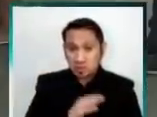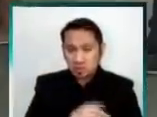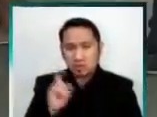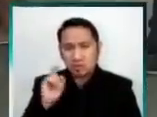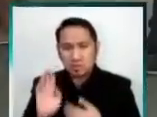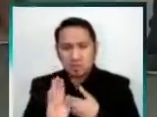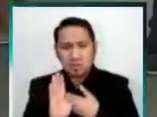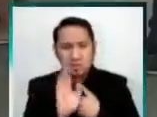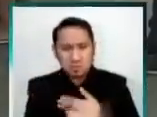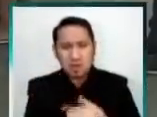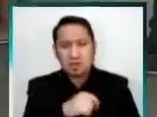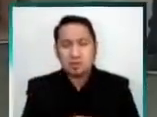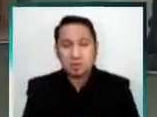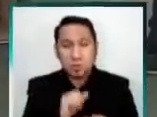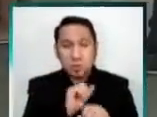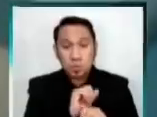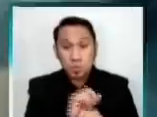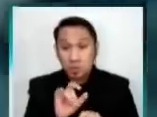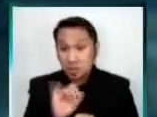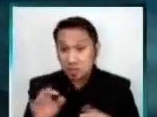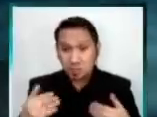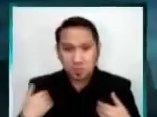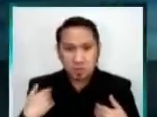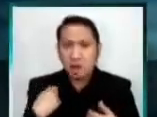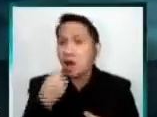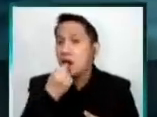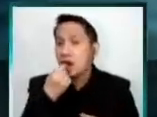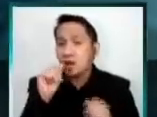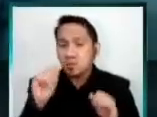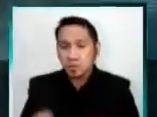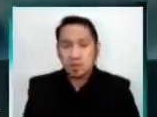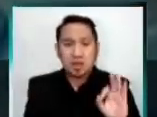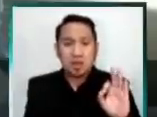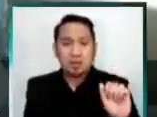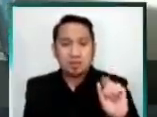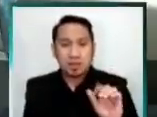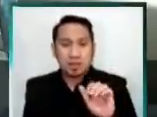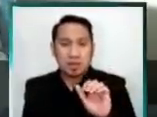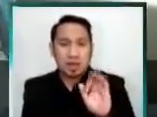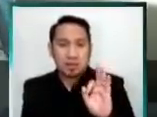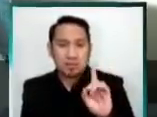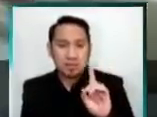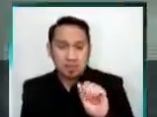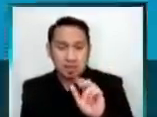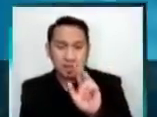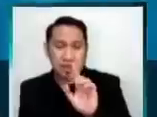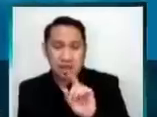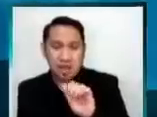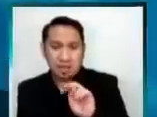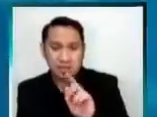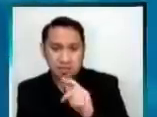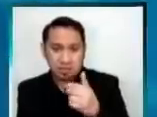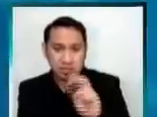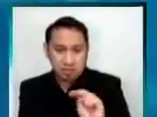testing capacity. Kung di makapagpa-RT-PCR, pwede rin daw ang FDA-approved antigen test na gagawin ng trained na health worker. Sabi